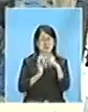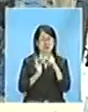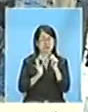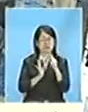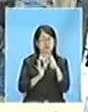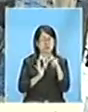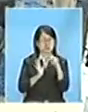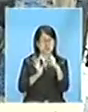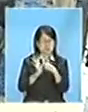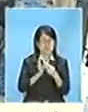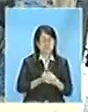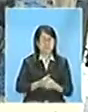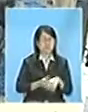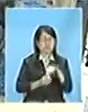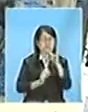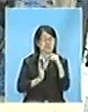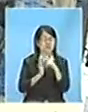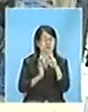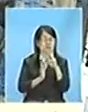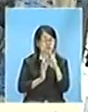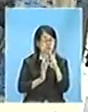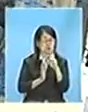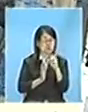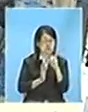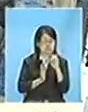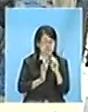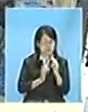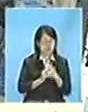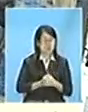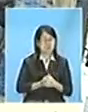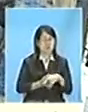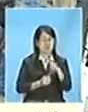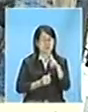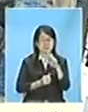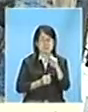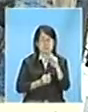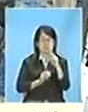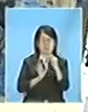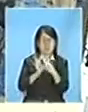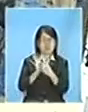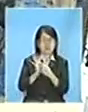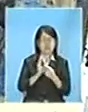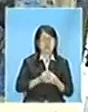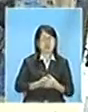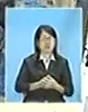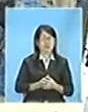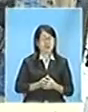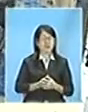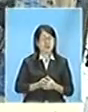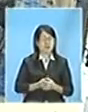ทธิ์นางยุวดีนิ่มสมบุญนางสาวรสนาโตสิตระกูล